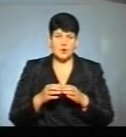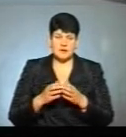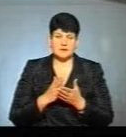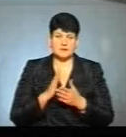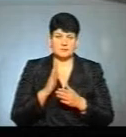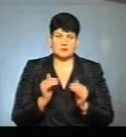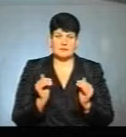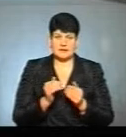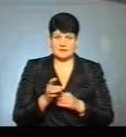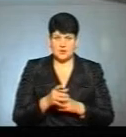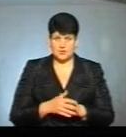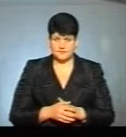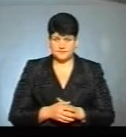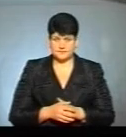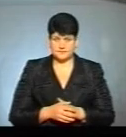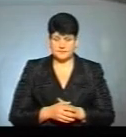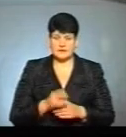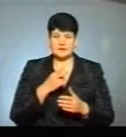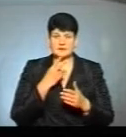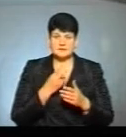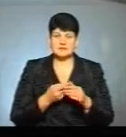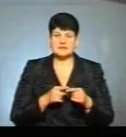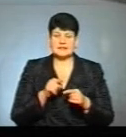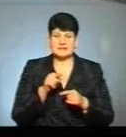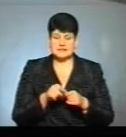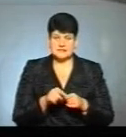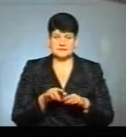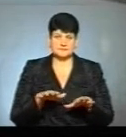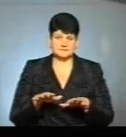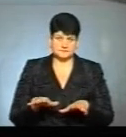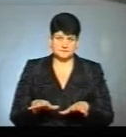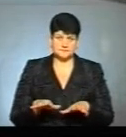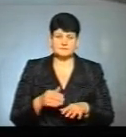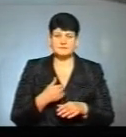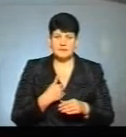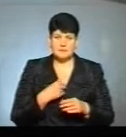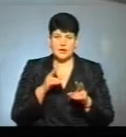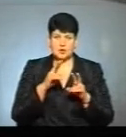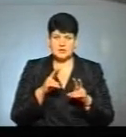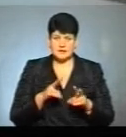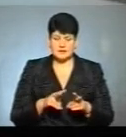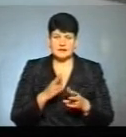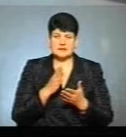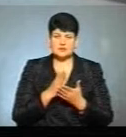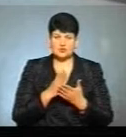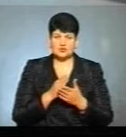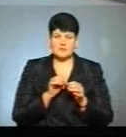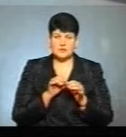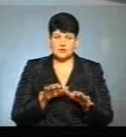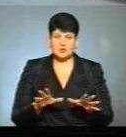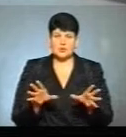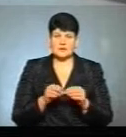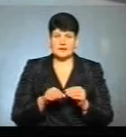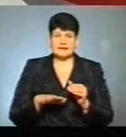має стати маленьким районом. Виходячи от саме з цих засад, ми і розглядали існуючу мережу